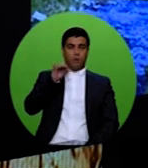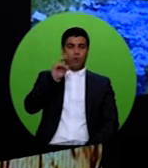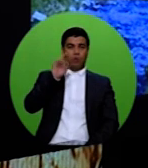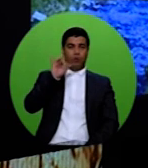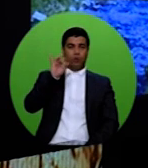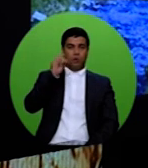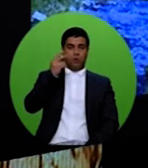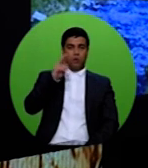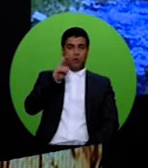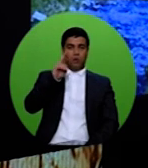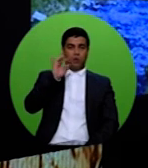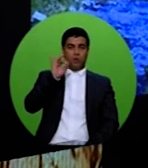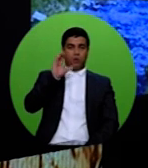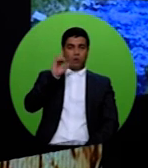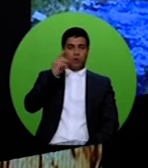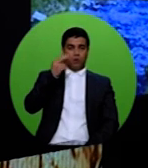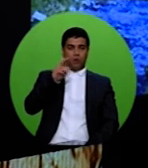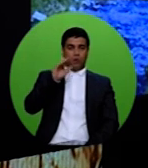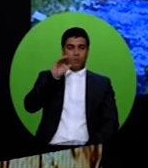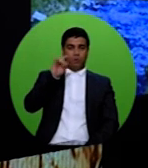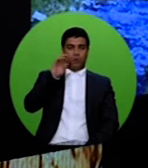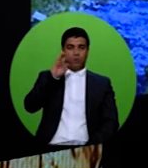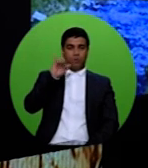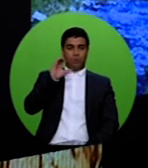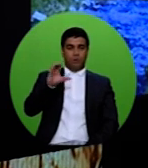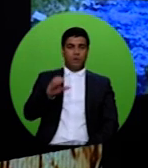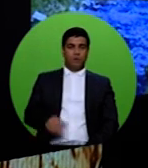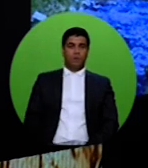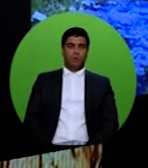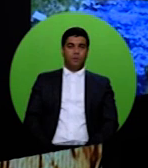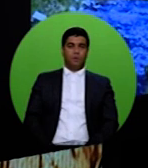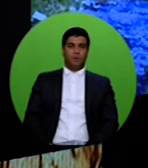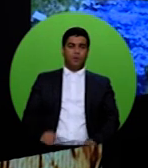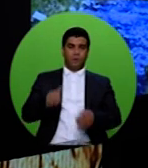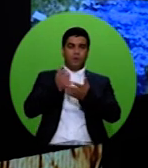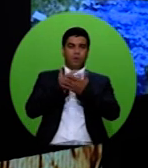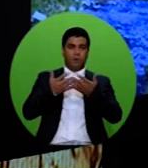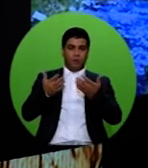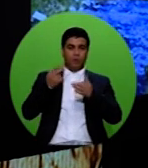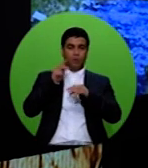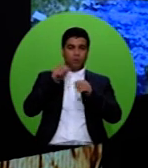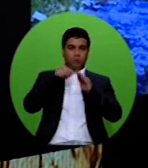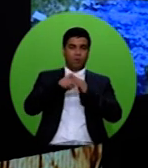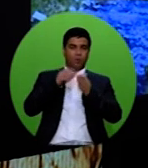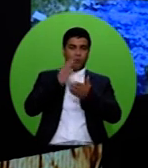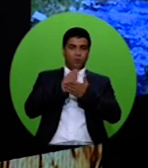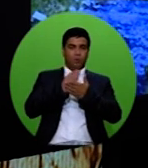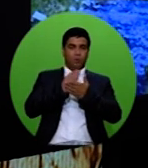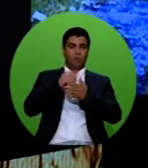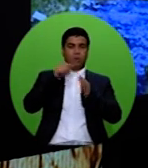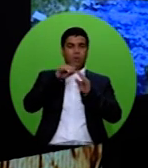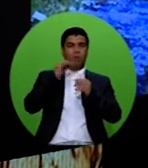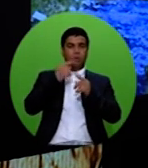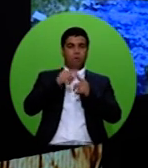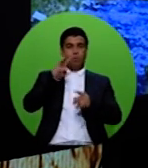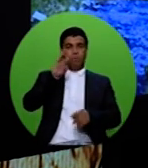кузиния, красалия, фламис и такие полукустарники и кустарники, как